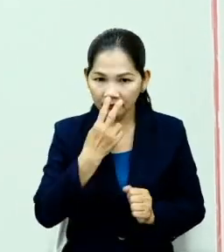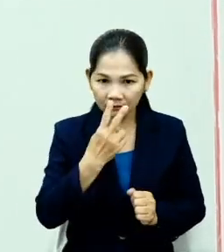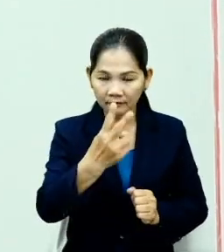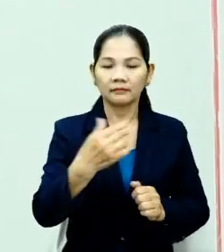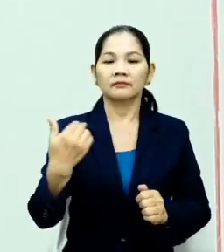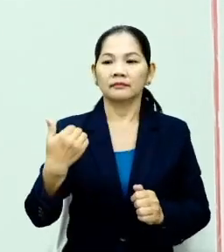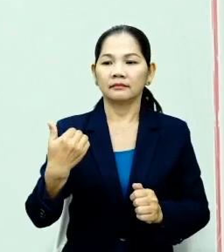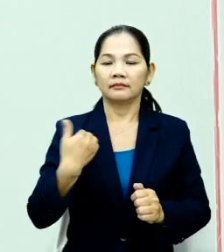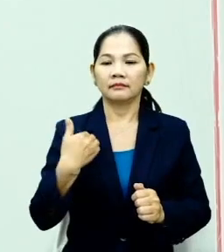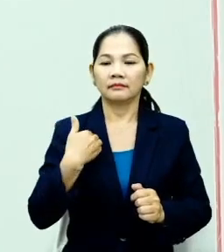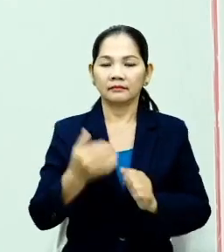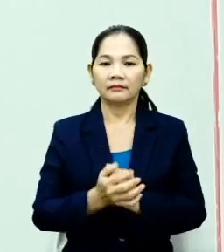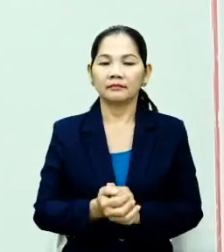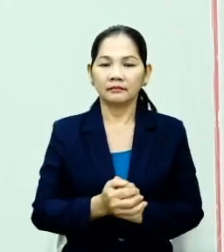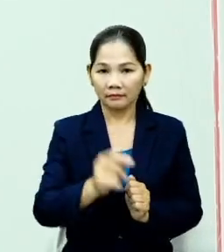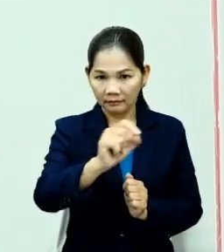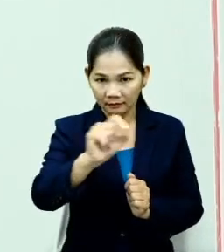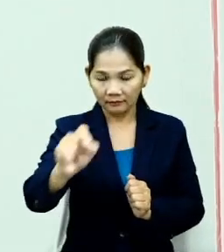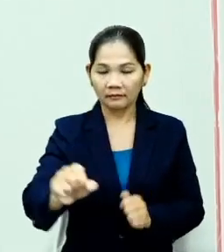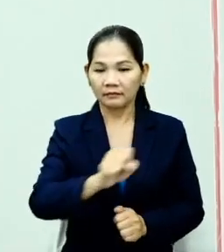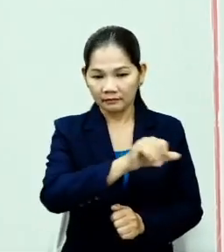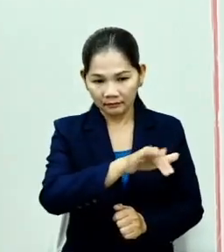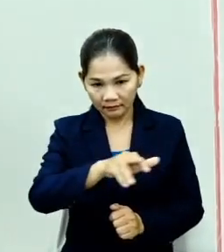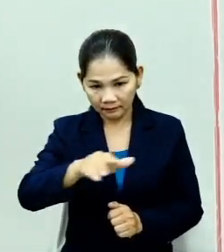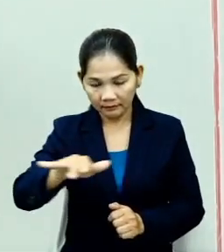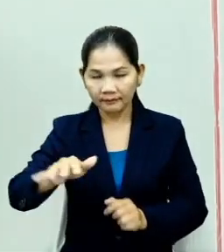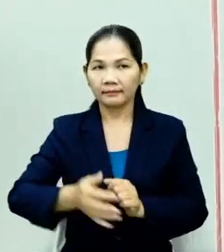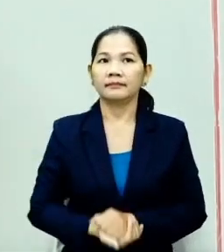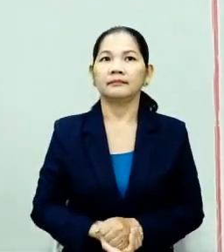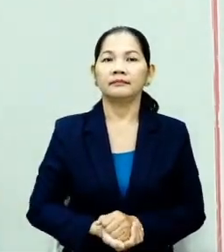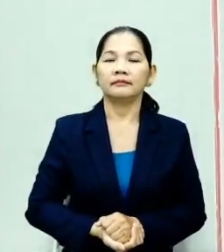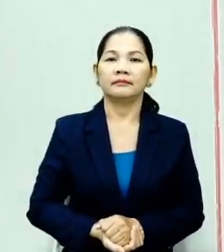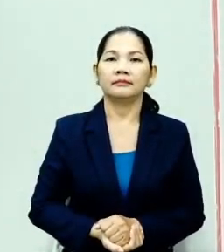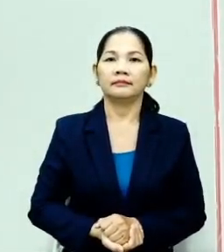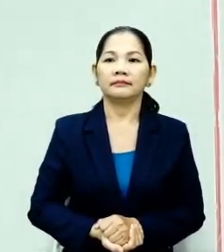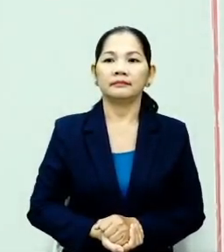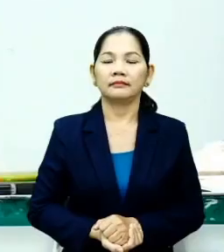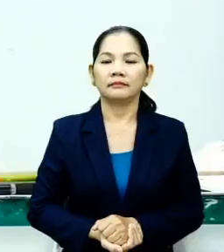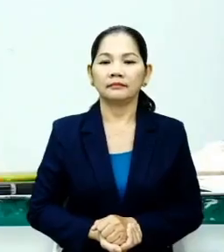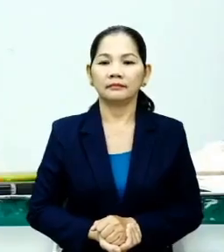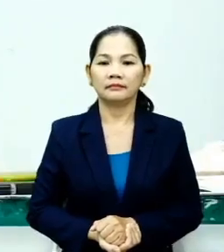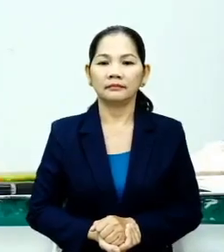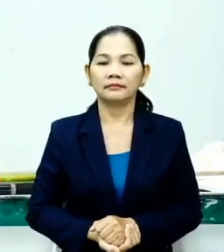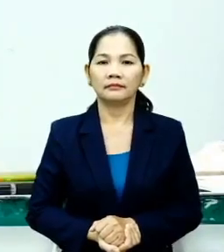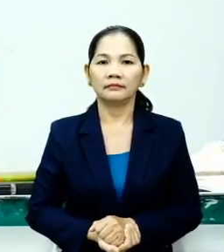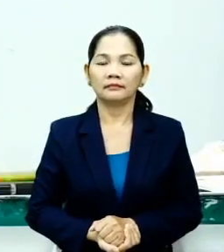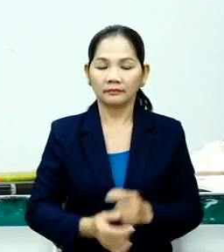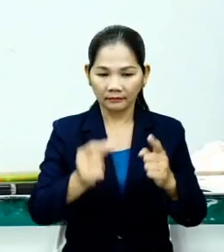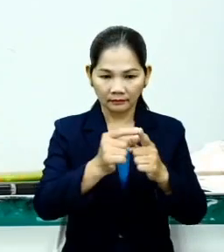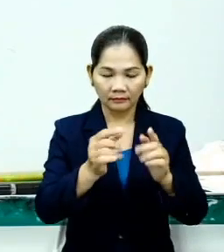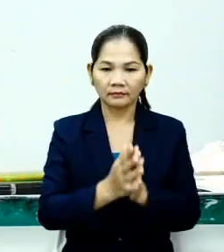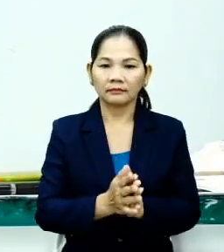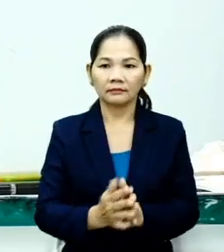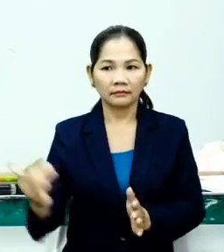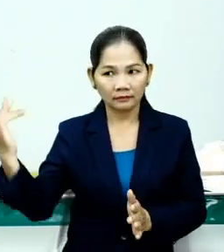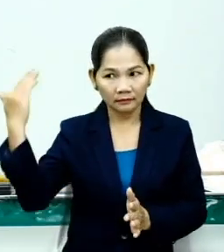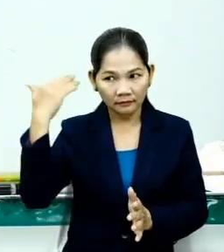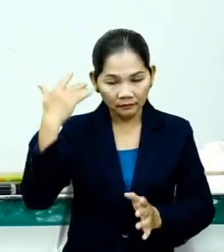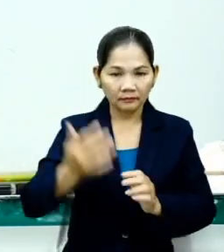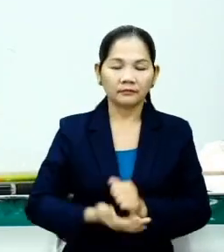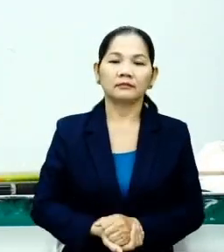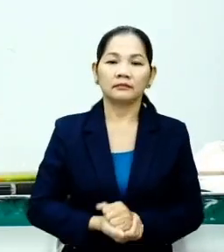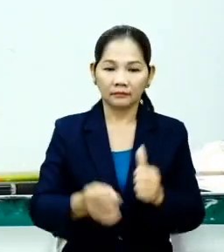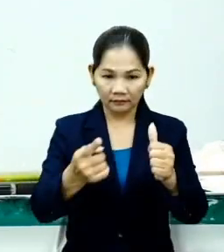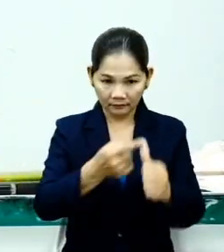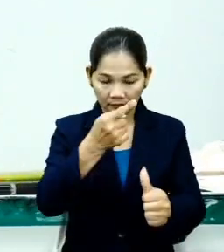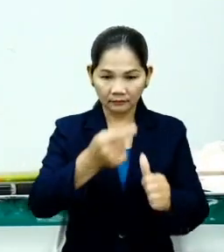chà nè cổ nâng chà sẽ xây tụa xô con mớ nè con. Chà chà biết đây nè cổ bàn lờ xô